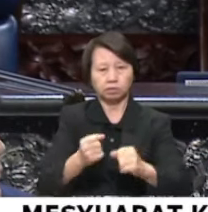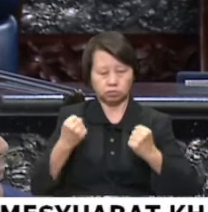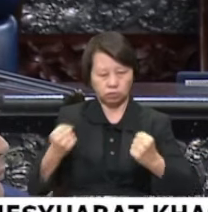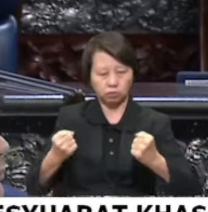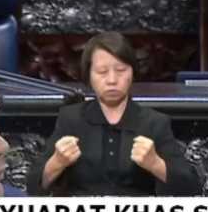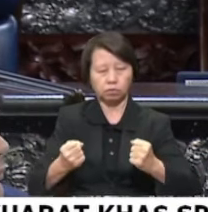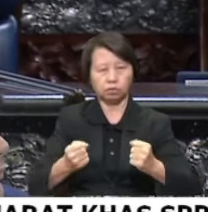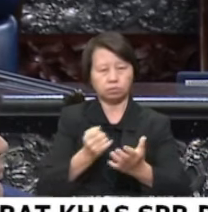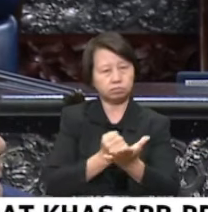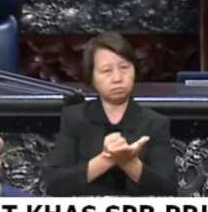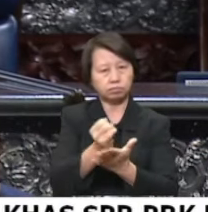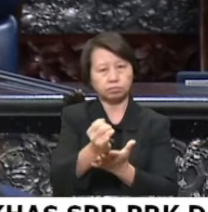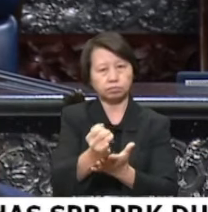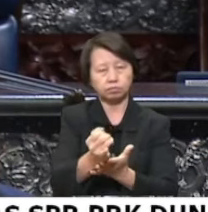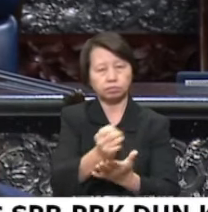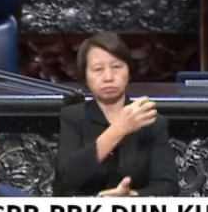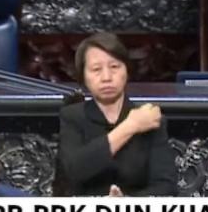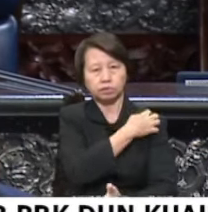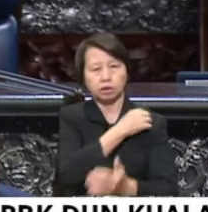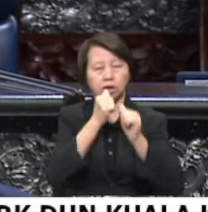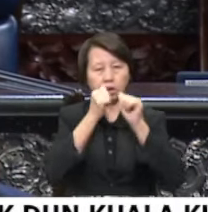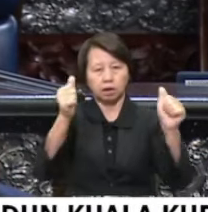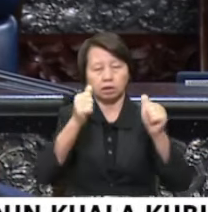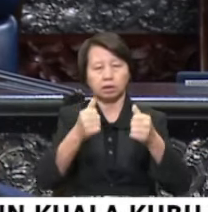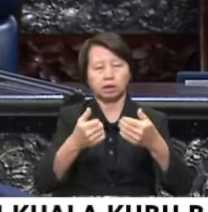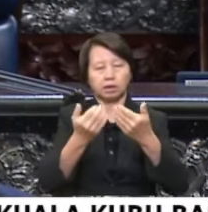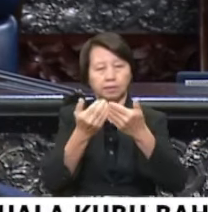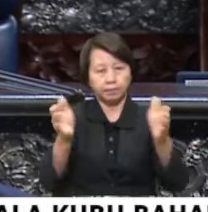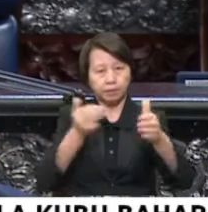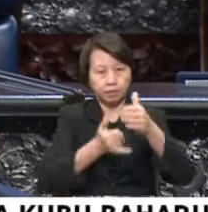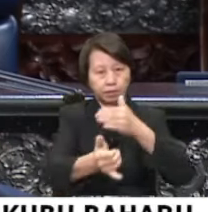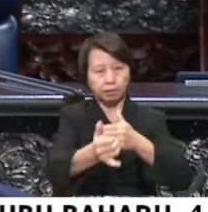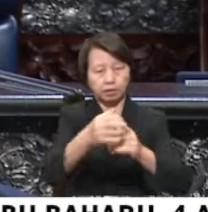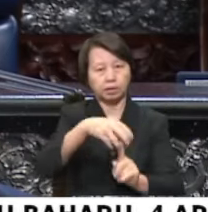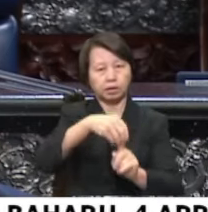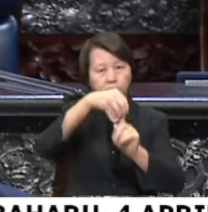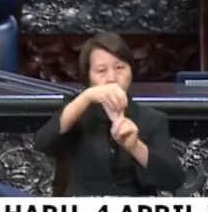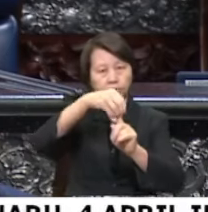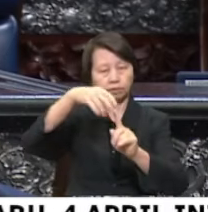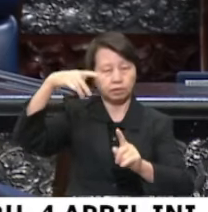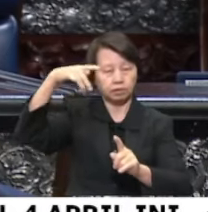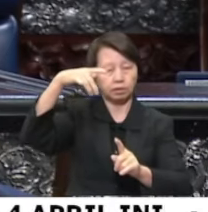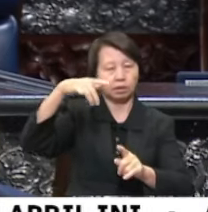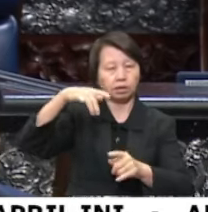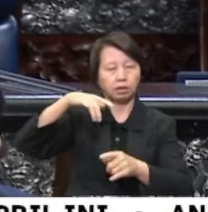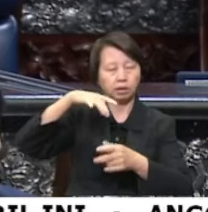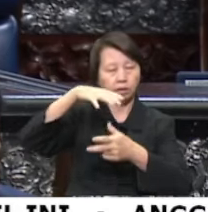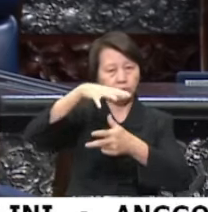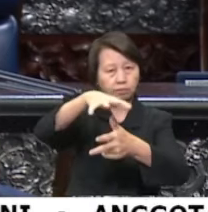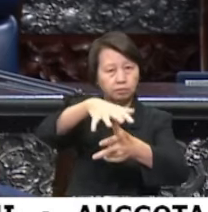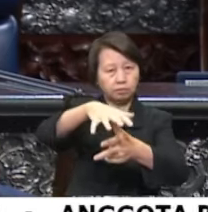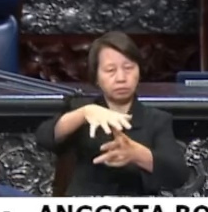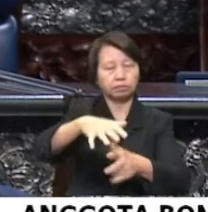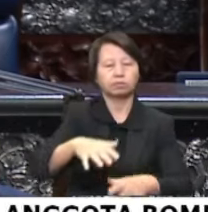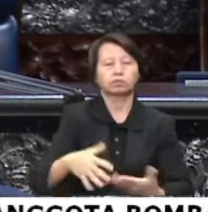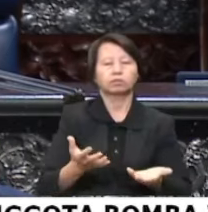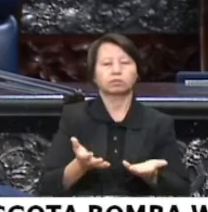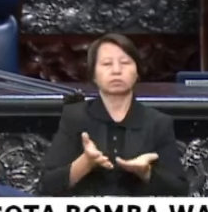memantapkan integriti pegawai awam di pintu masuk, khasnya laluan udara, laut dan darat? Terima